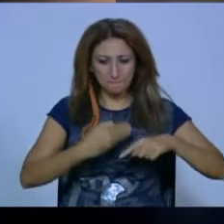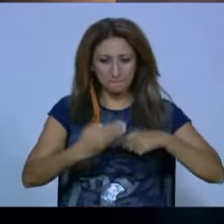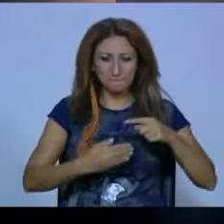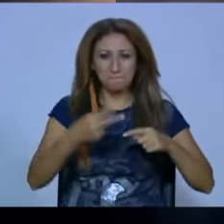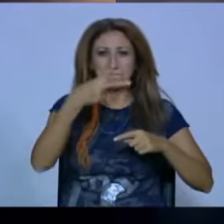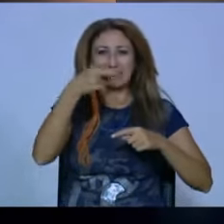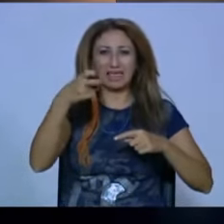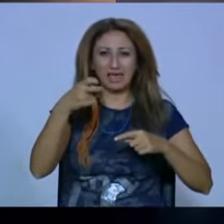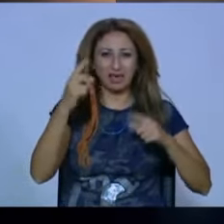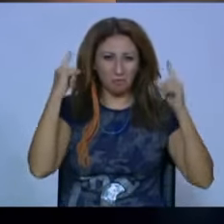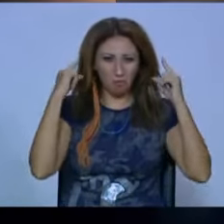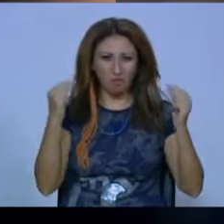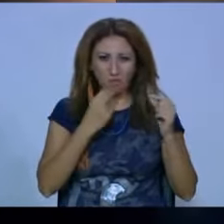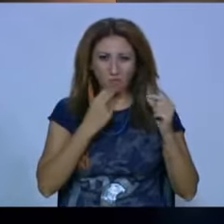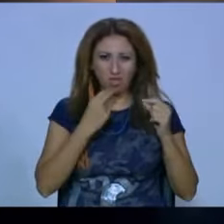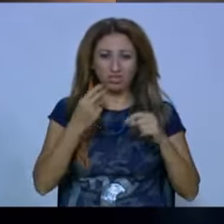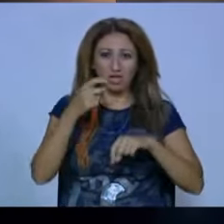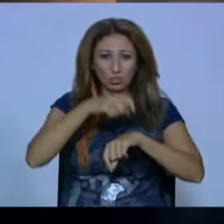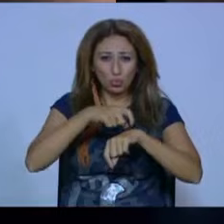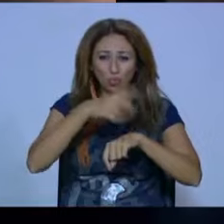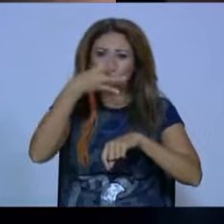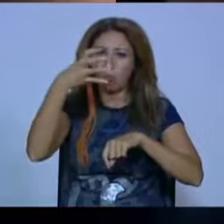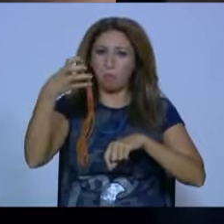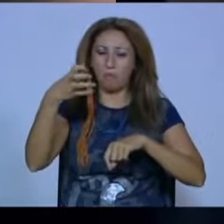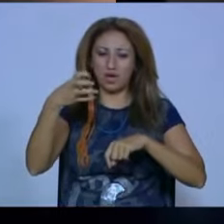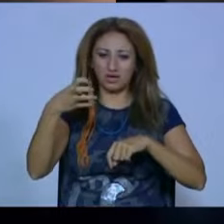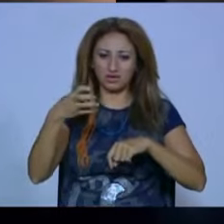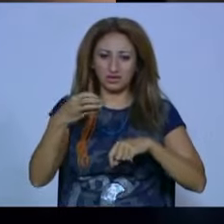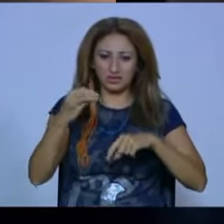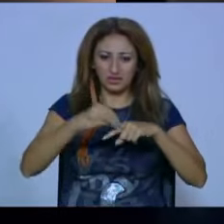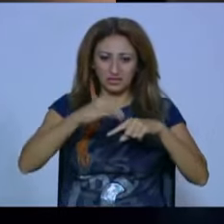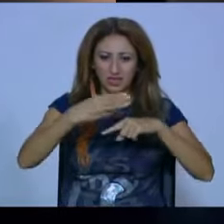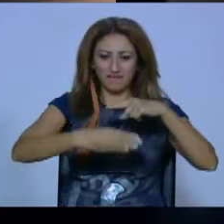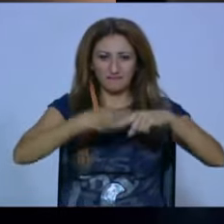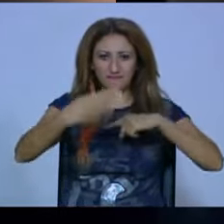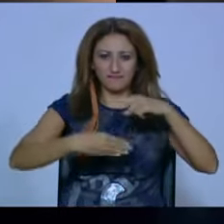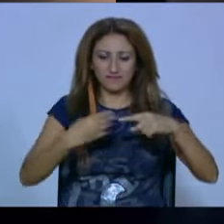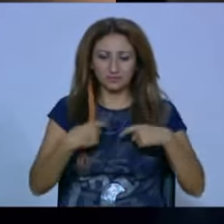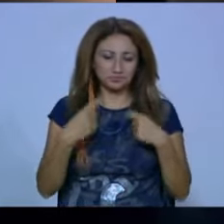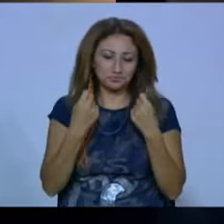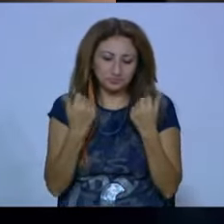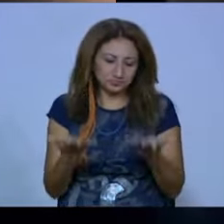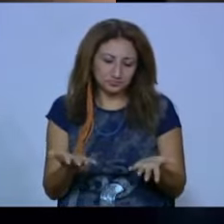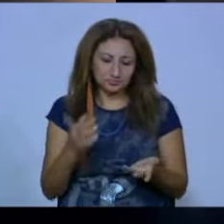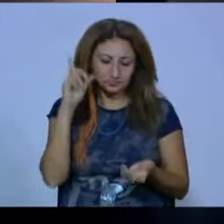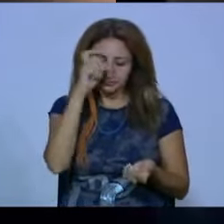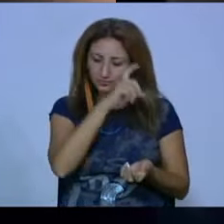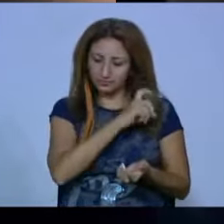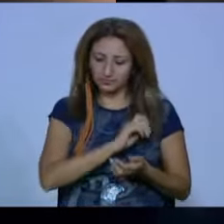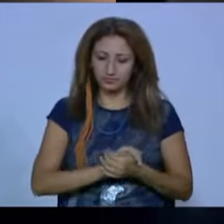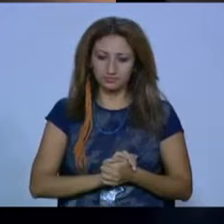بياخد 200 جنيه، لو كان دكتور ياخد 400 جنيه، والدكتور كان بيقول لي غيارين. طبعا ما هنجيب فلوس منين للقصه دي